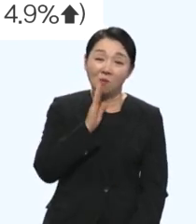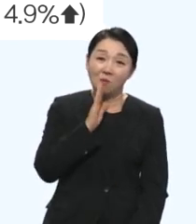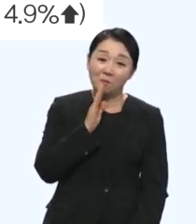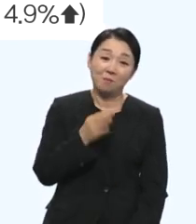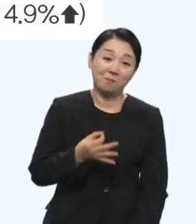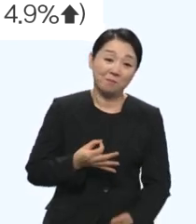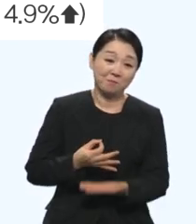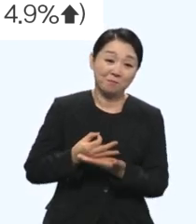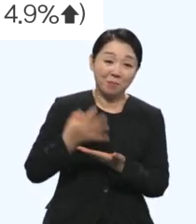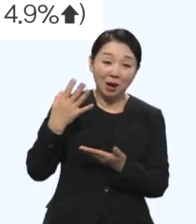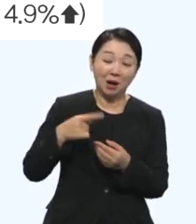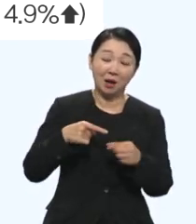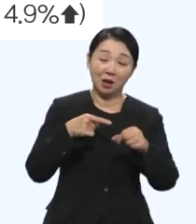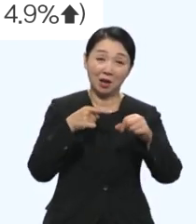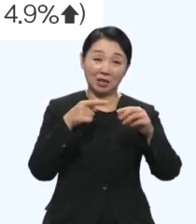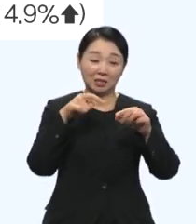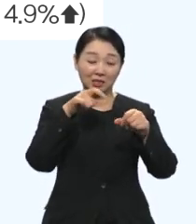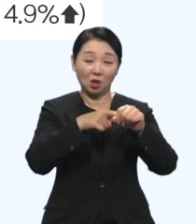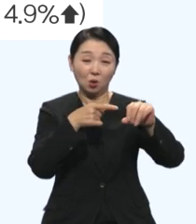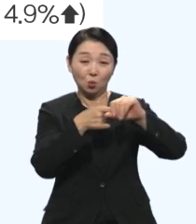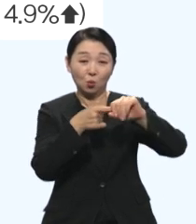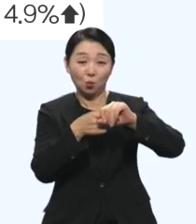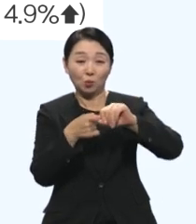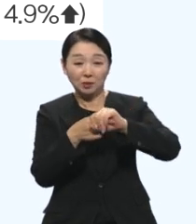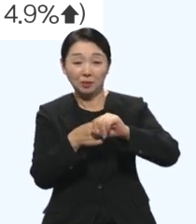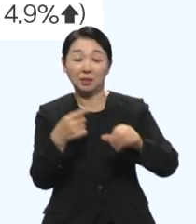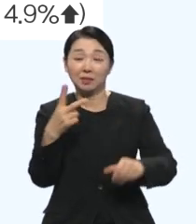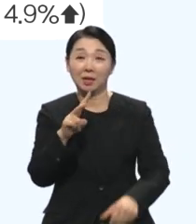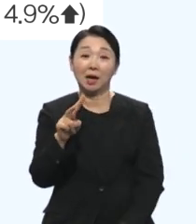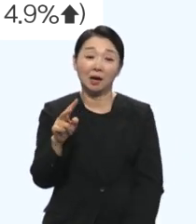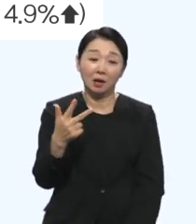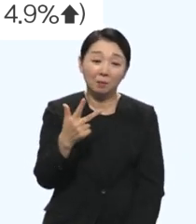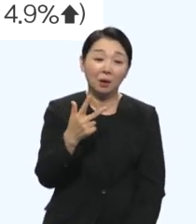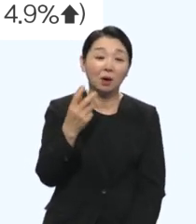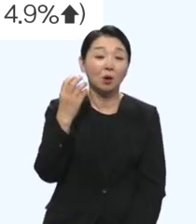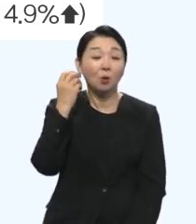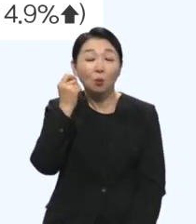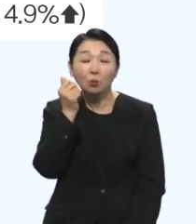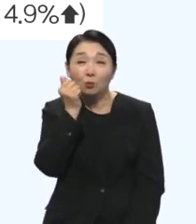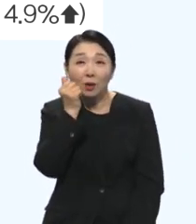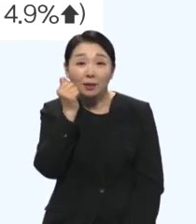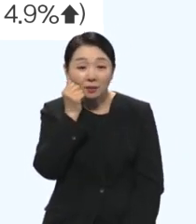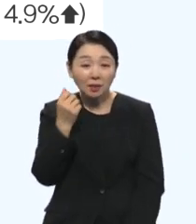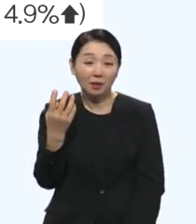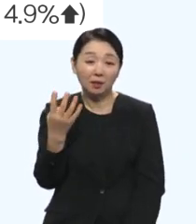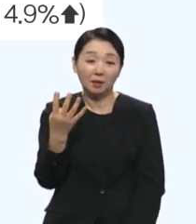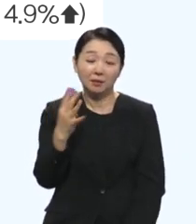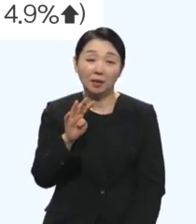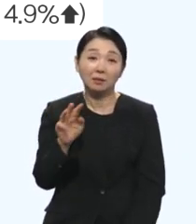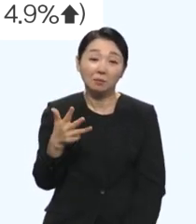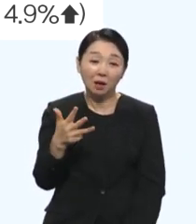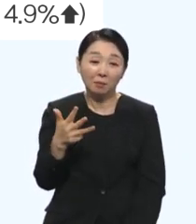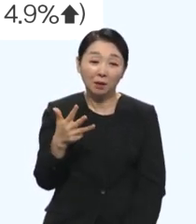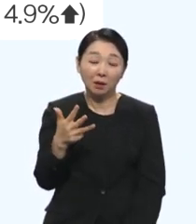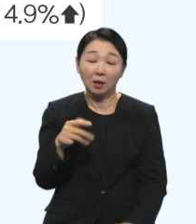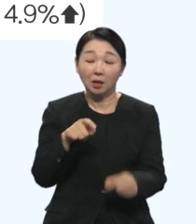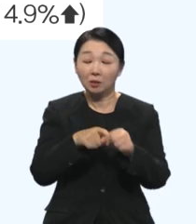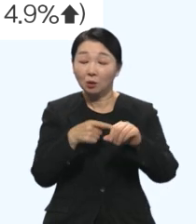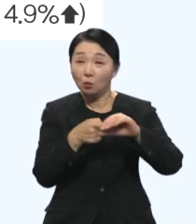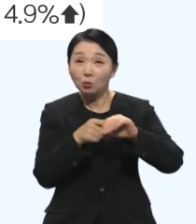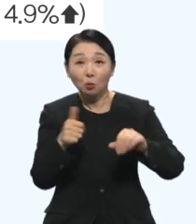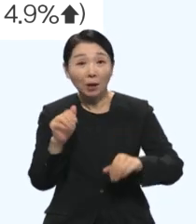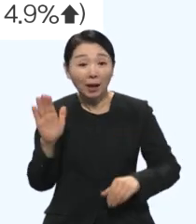좀 떡꼬치 4200원 호두과자 4,800원 떡꼬치도 500원이 국물 아니었나요